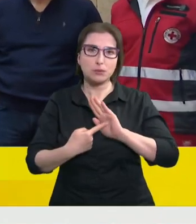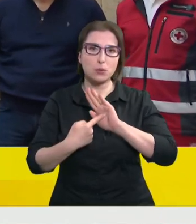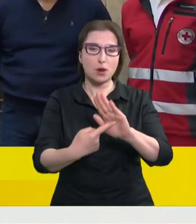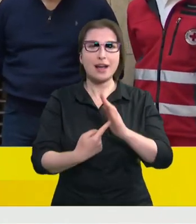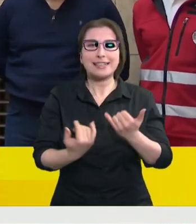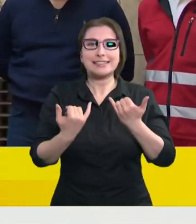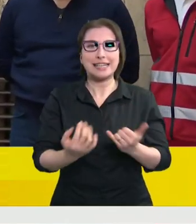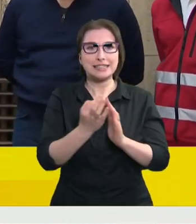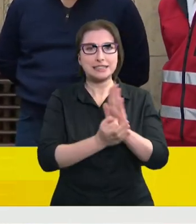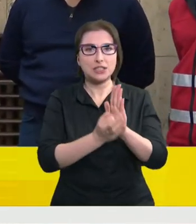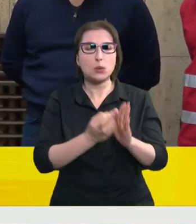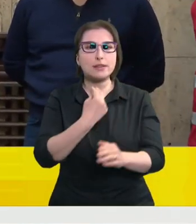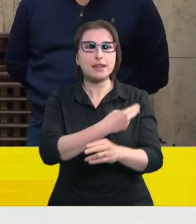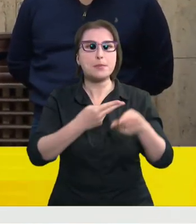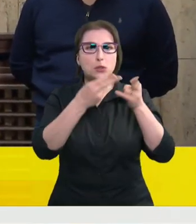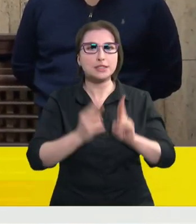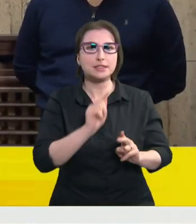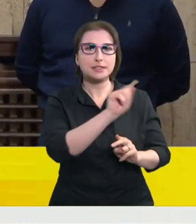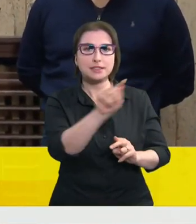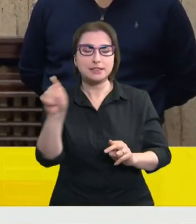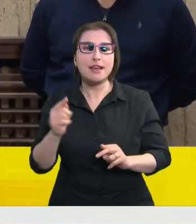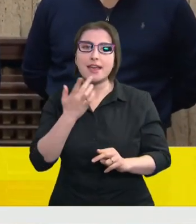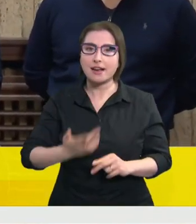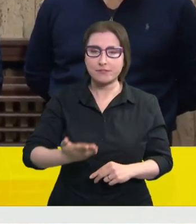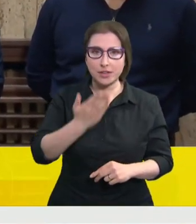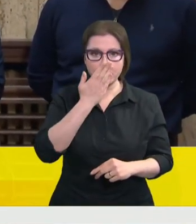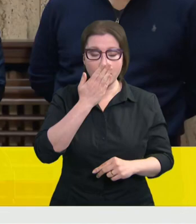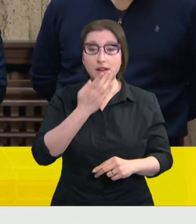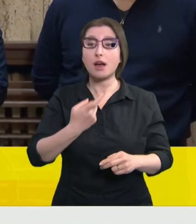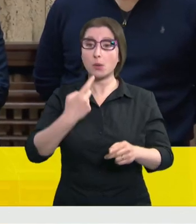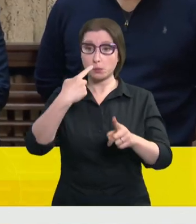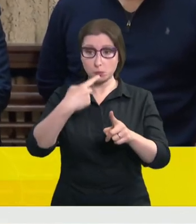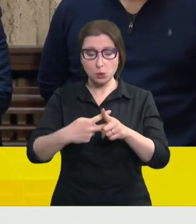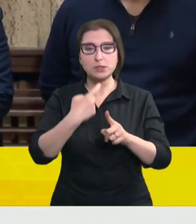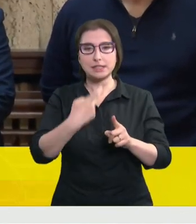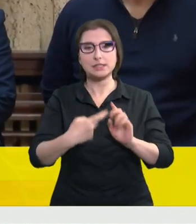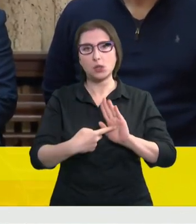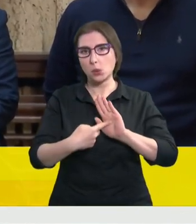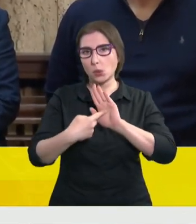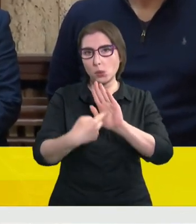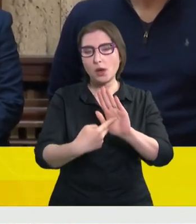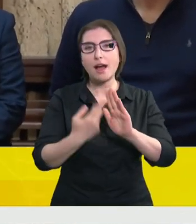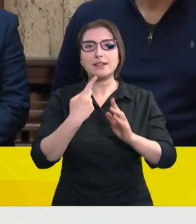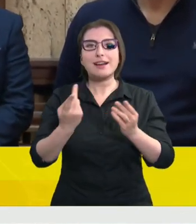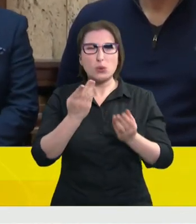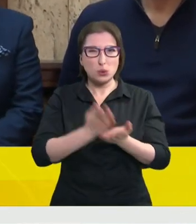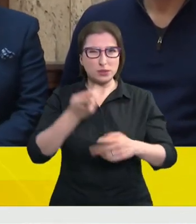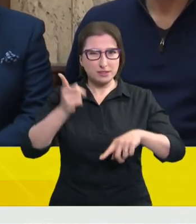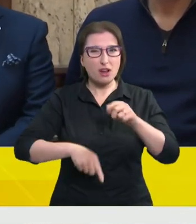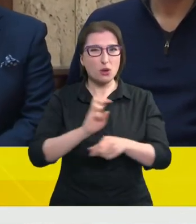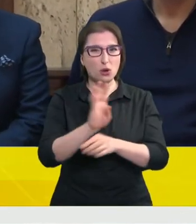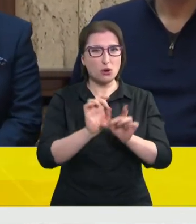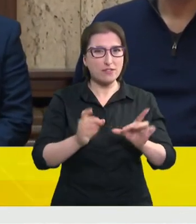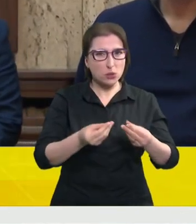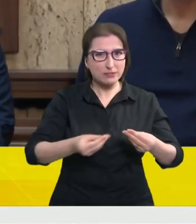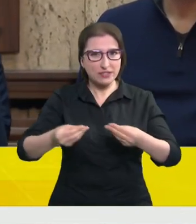v nemocnicích, seznámit vás s dalším postupem v situaci nárůstu pacientů COVID-19 a